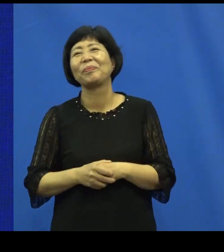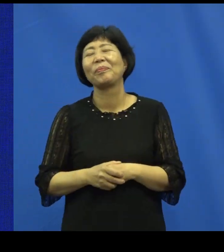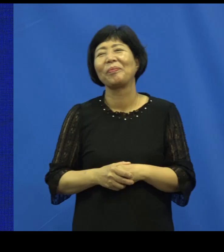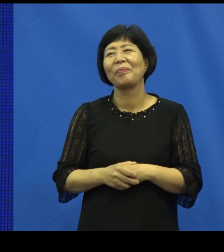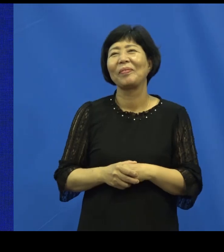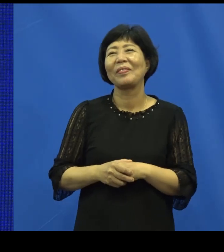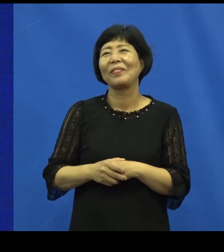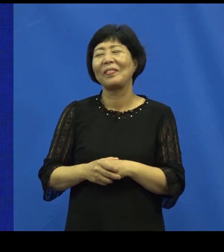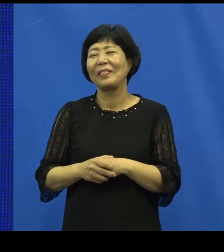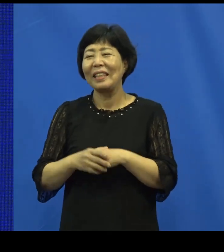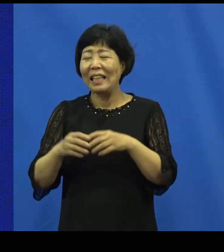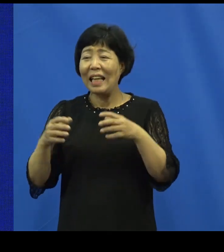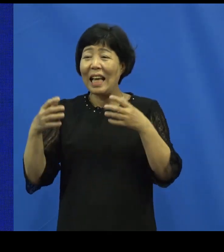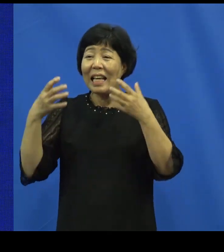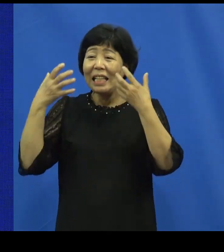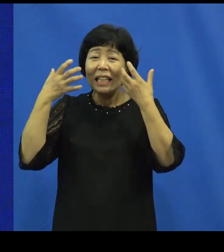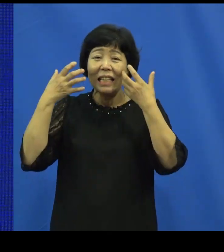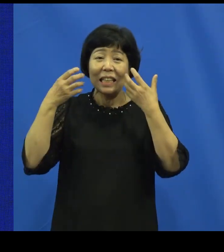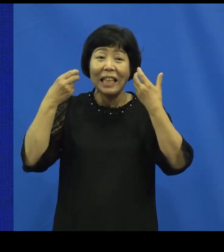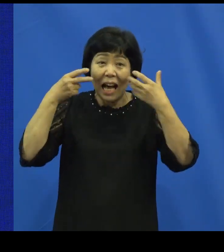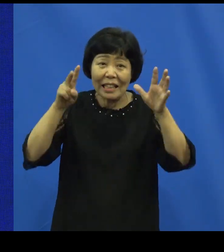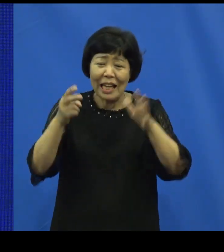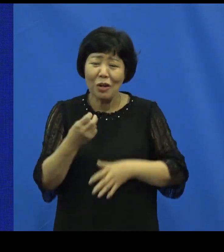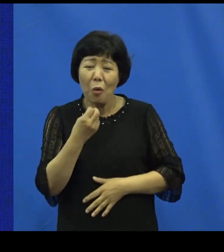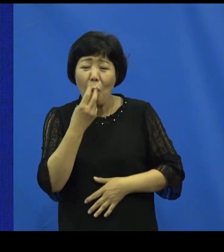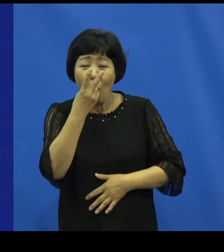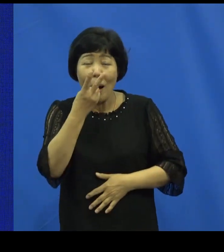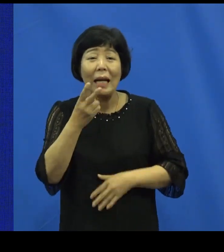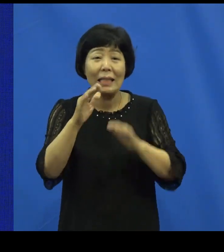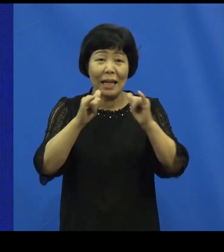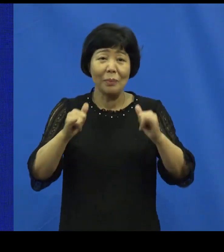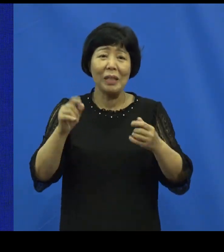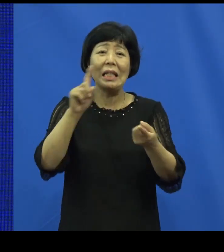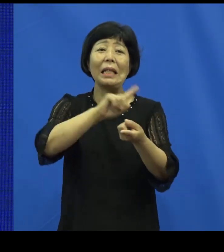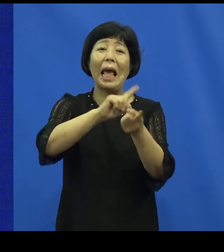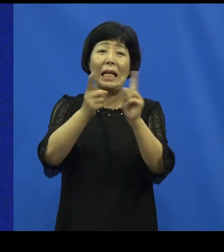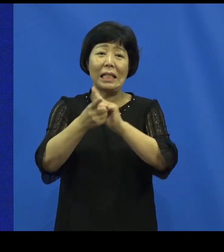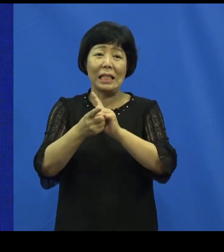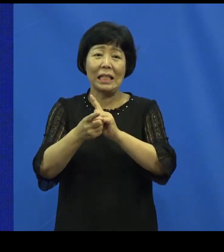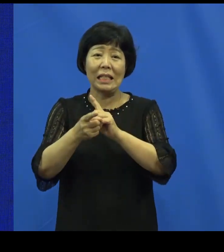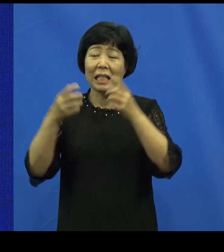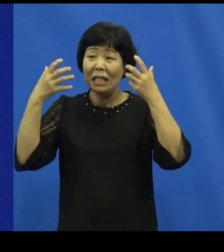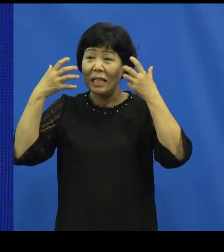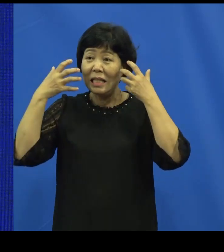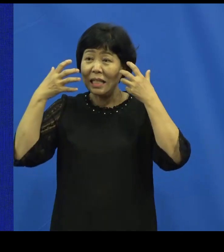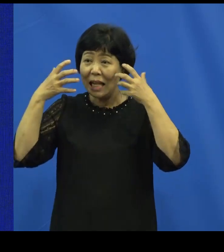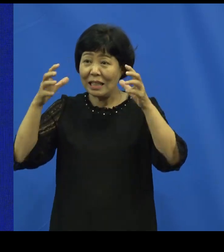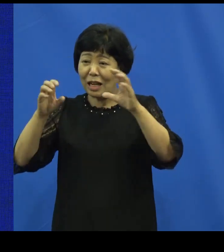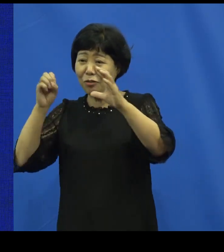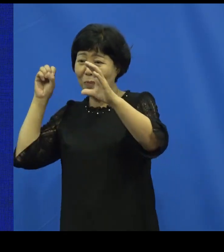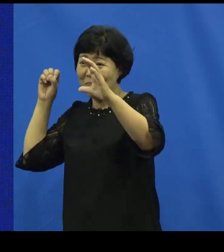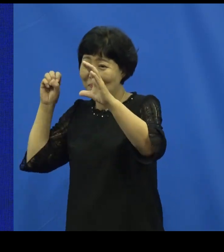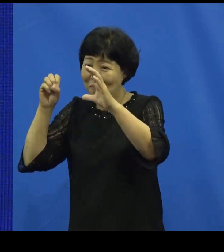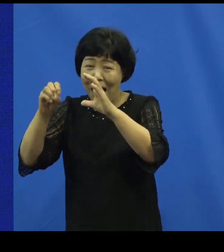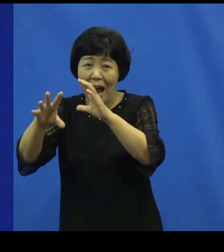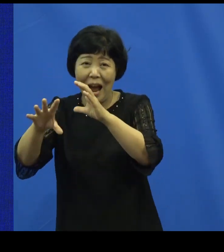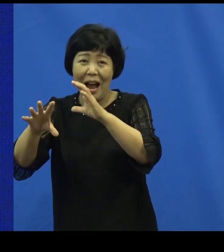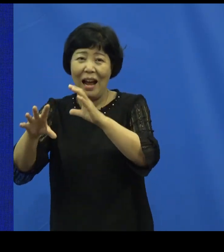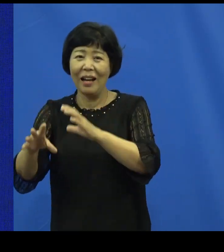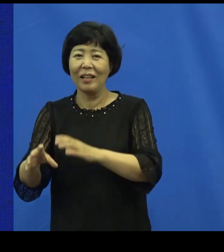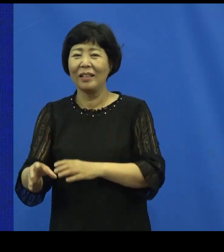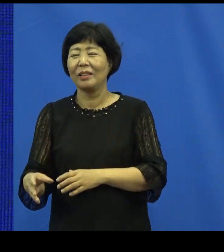다니엘을 참수한 사람들의 결말이 비참해지죠. 그들이 사자굴에 던져졌고 그들의 뼈는 부스러졌다. 여러분, 악인들의 승리는